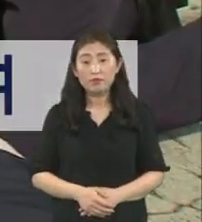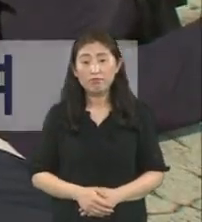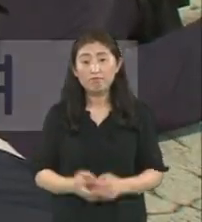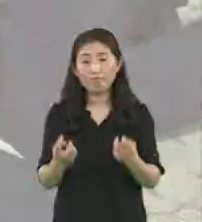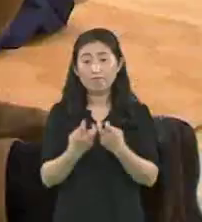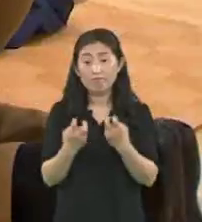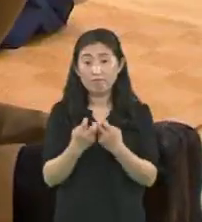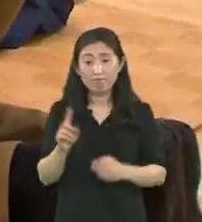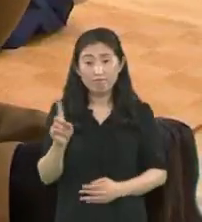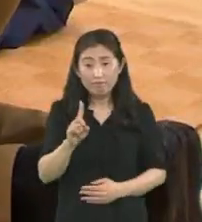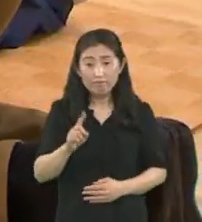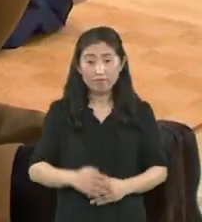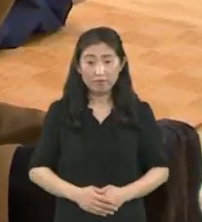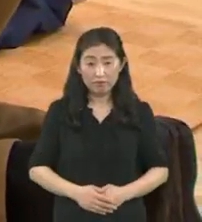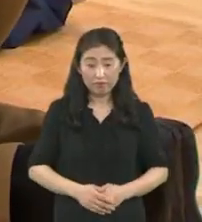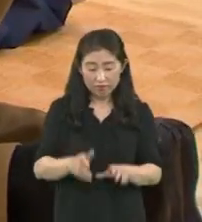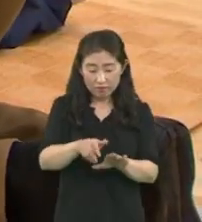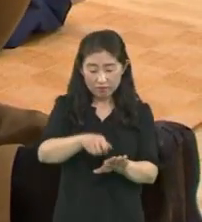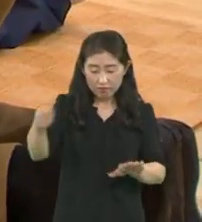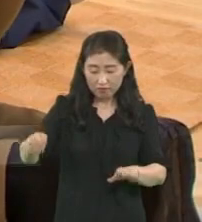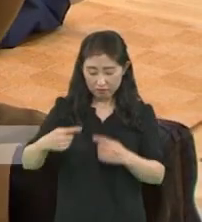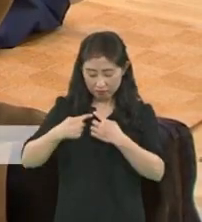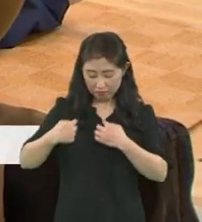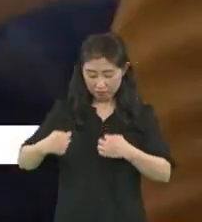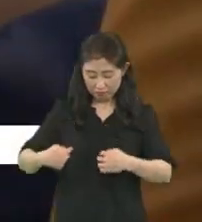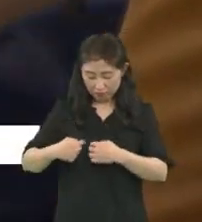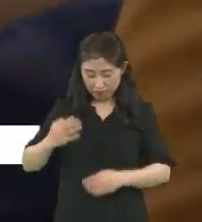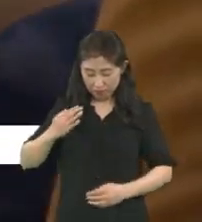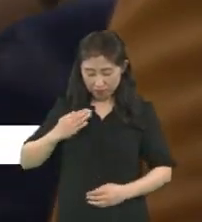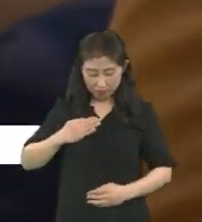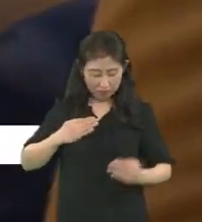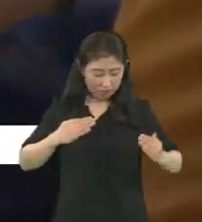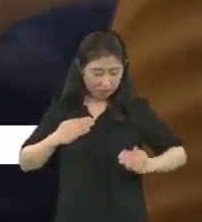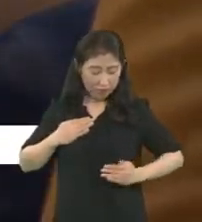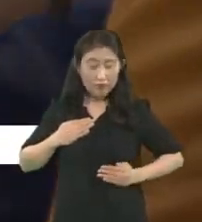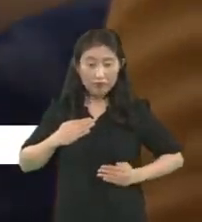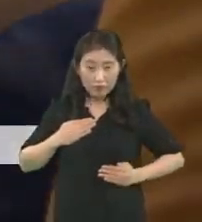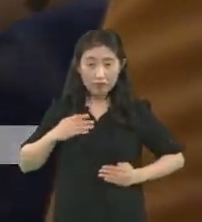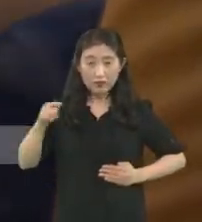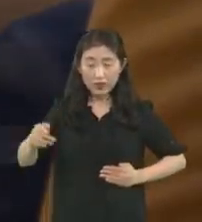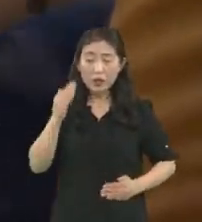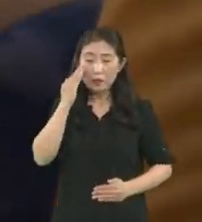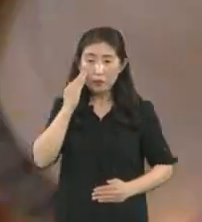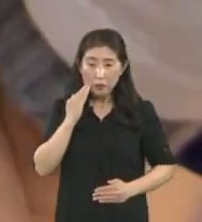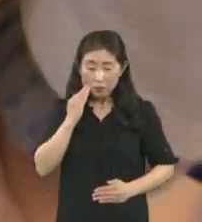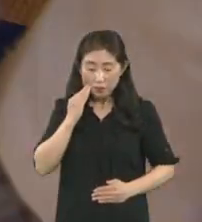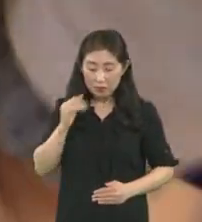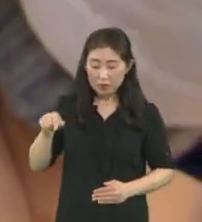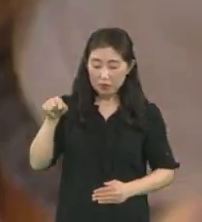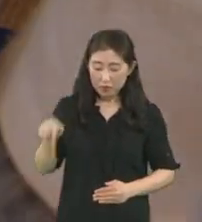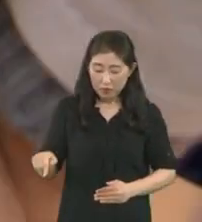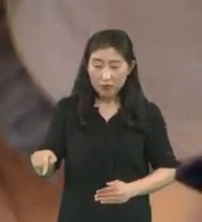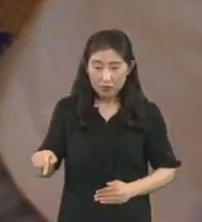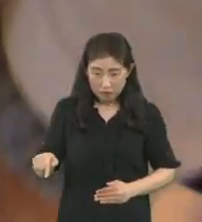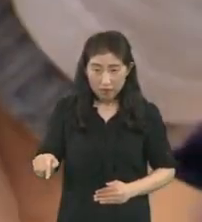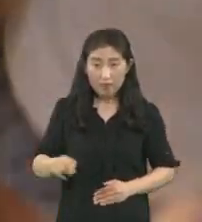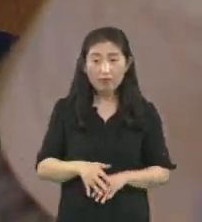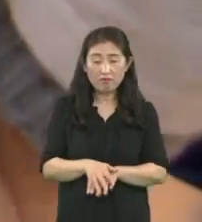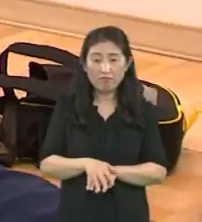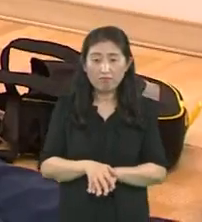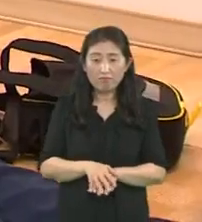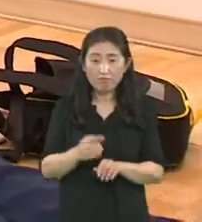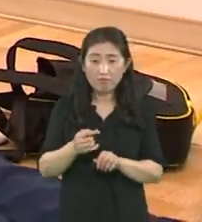방법입니다. 패드를 쇄골 아래쪽과 좌측 젖꼭지 아래 겨드랑이에 부착한 뒤 심장 리듬 분석 안내에 따라 버튼을